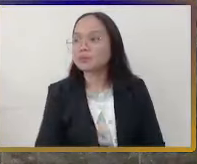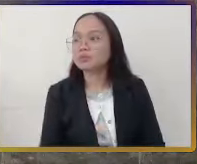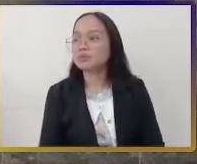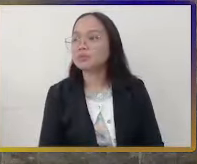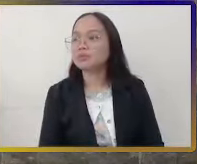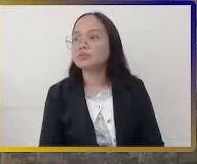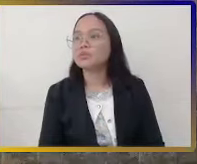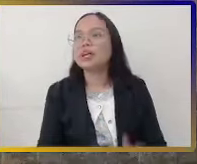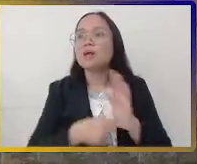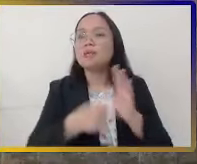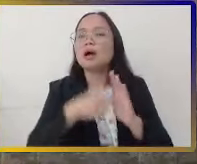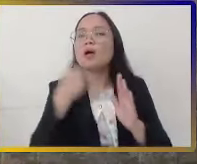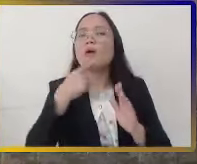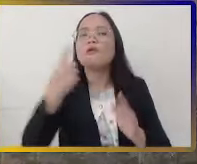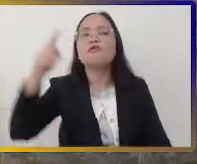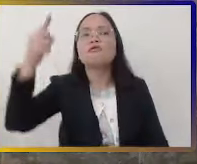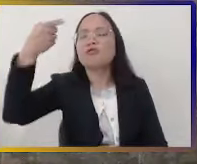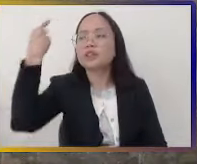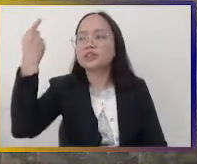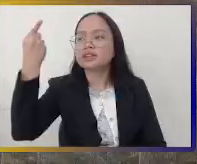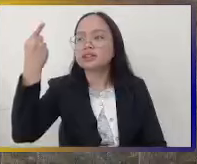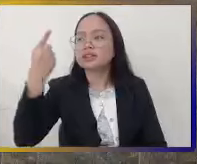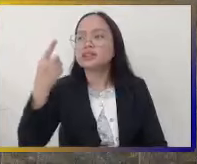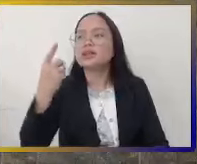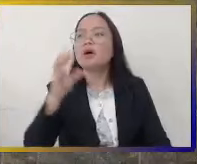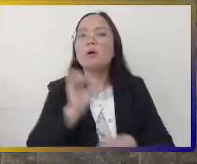Usually, kung sino yung mga panganay, yung mga mag-aano sa trabaho.